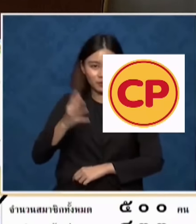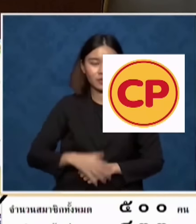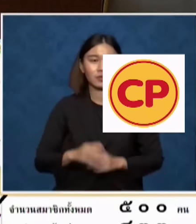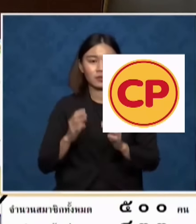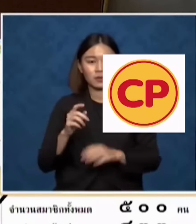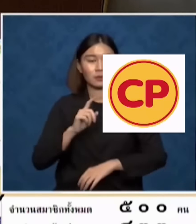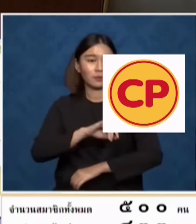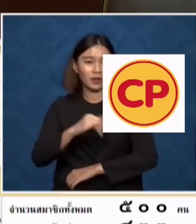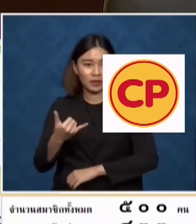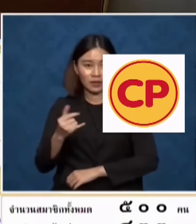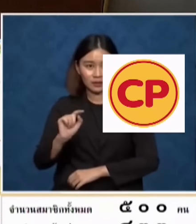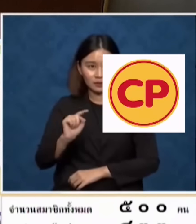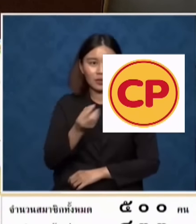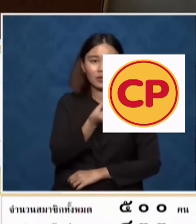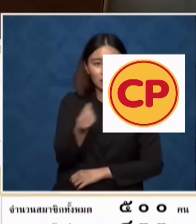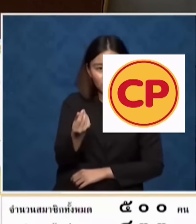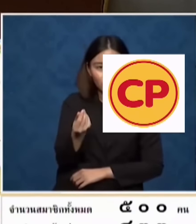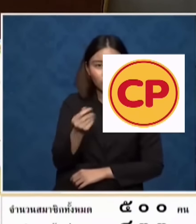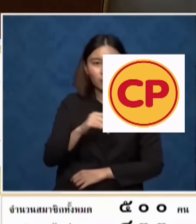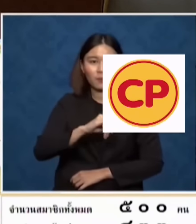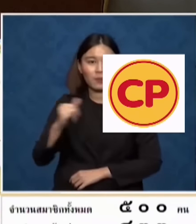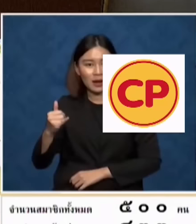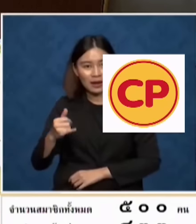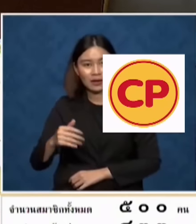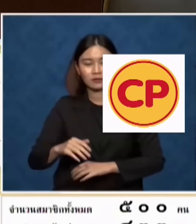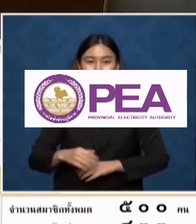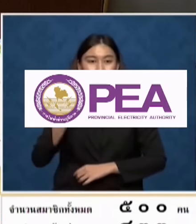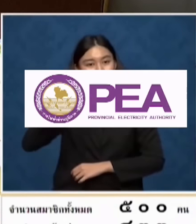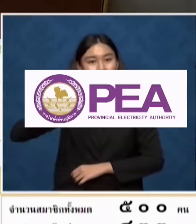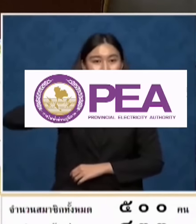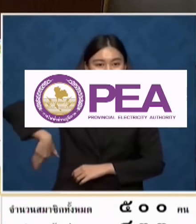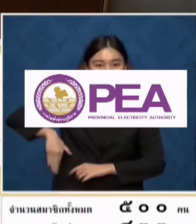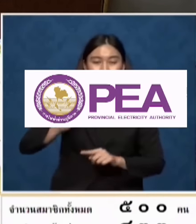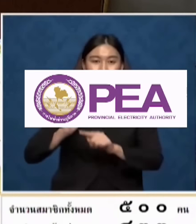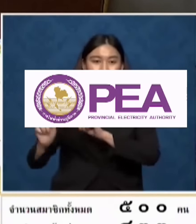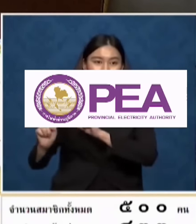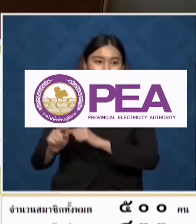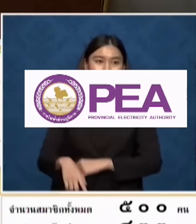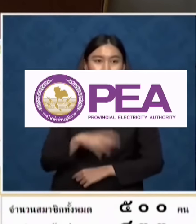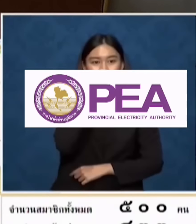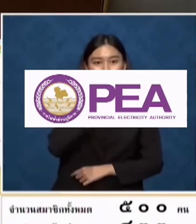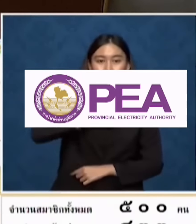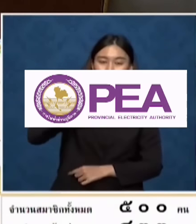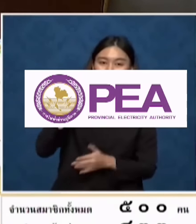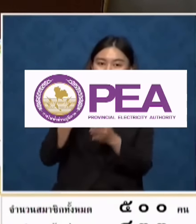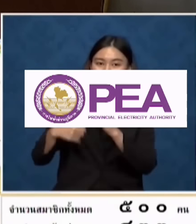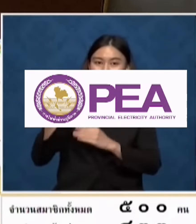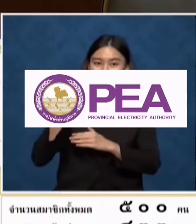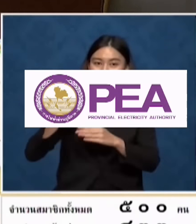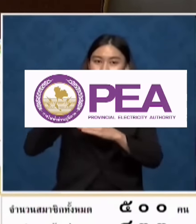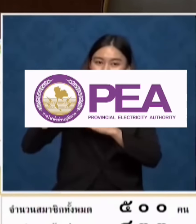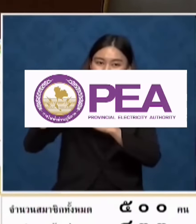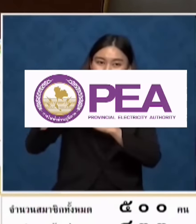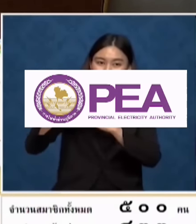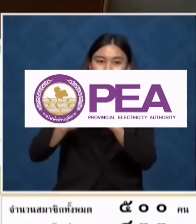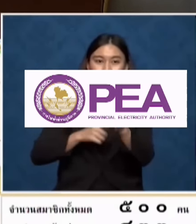างครั้งก็เร็วบางครั้งก็เลิกช้านะครับดังนั้นเนี่ยการลองผิดลองถูกมีมายาวนานแล้ว